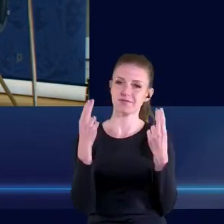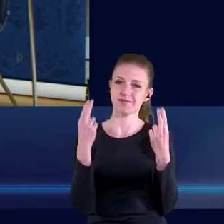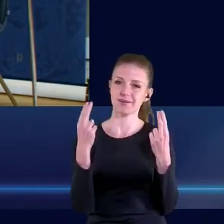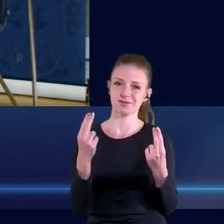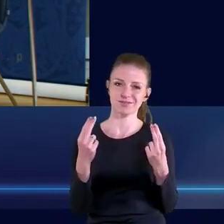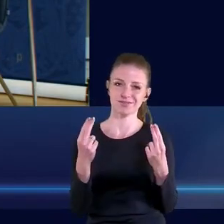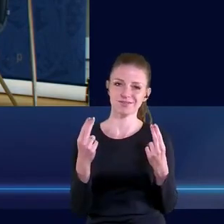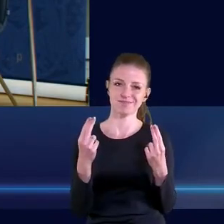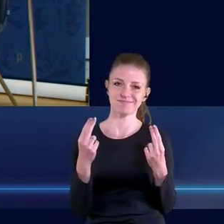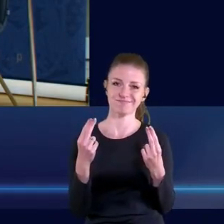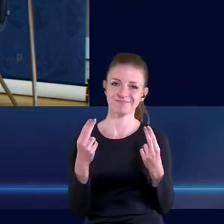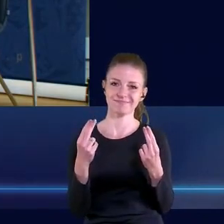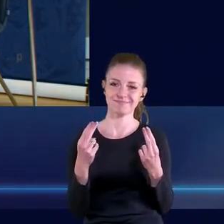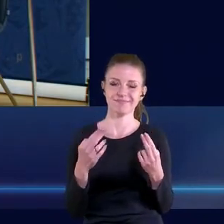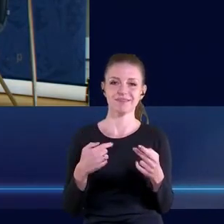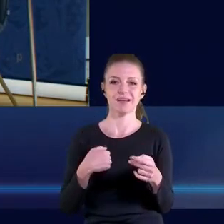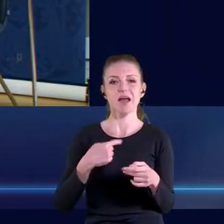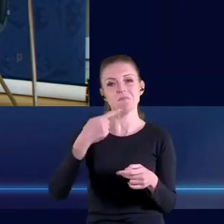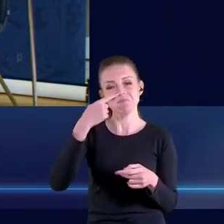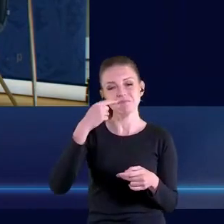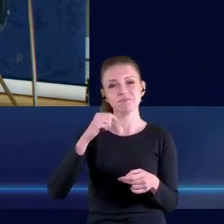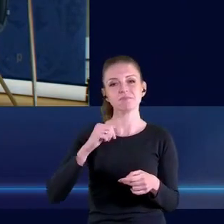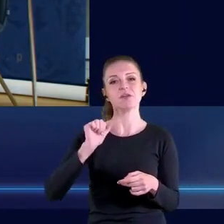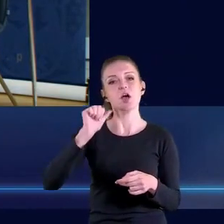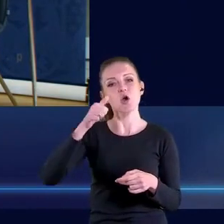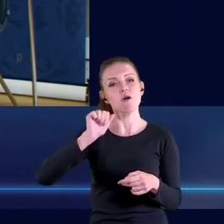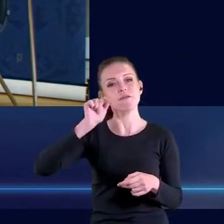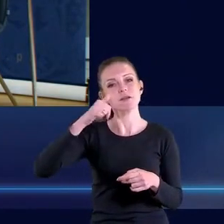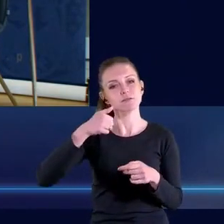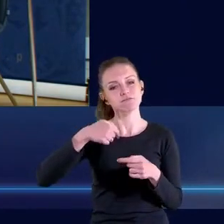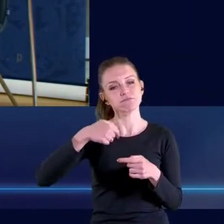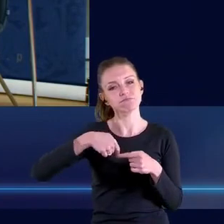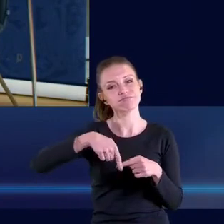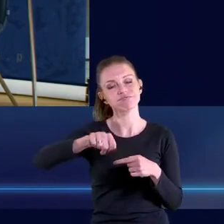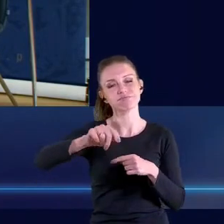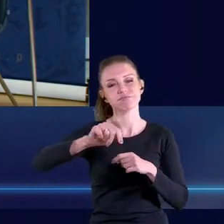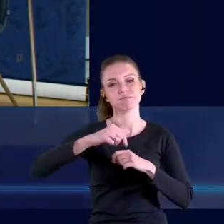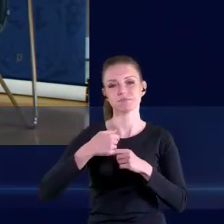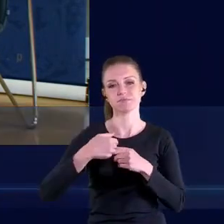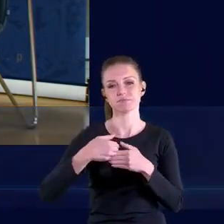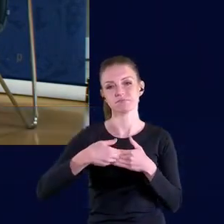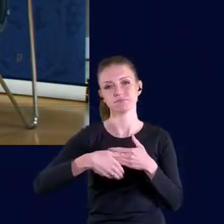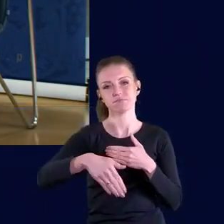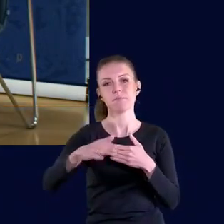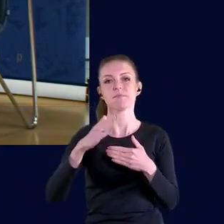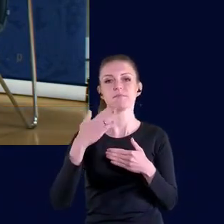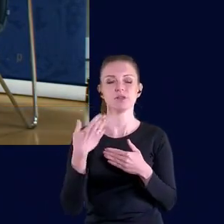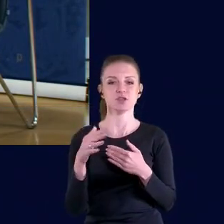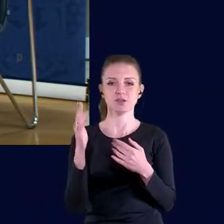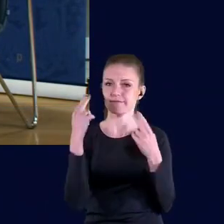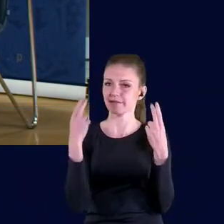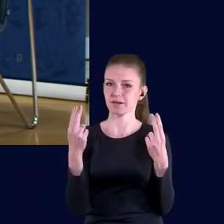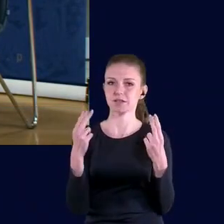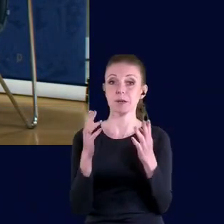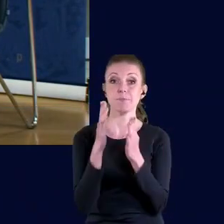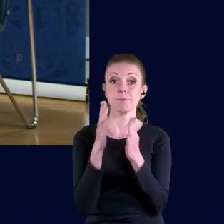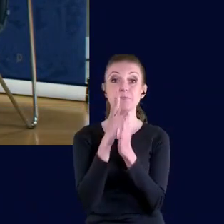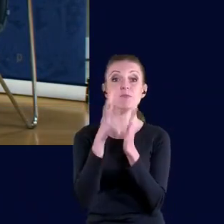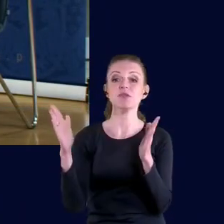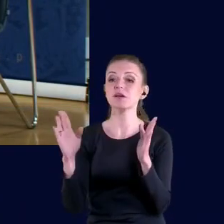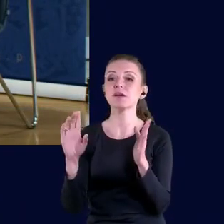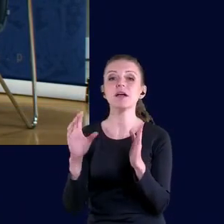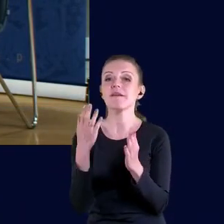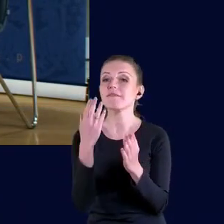pewnie najbliższych latach istotny sposób określać zadania a rolę funkcję bibliotek